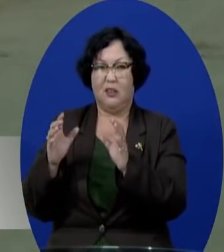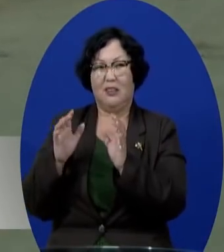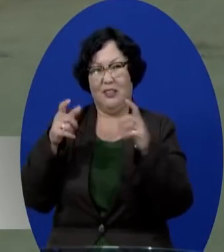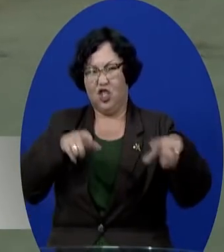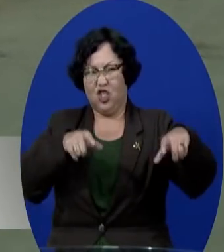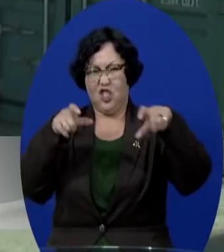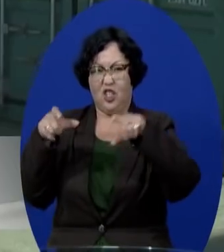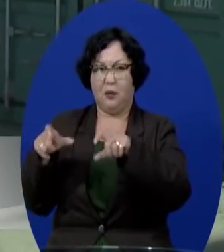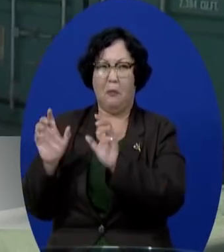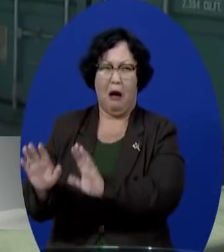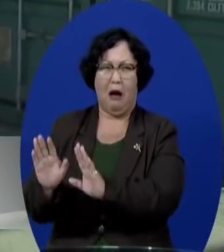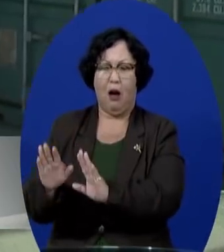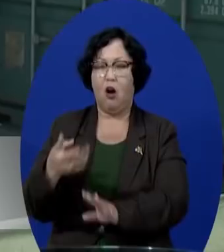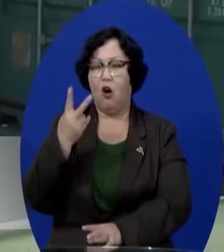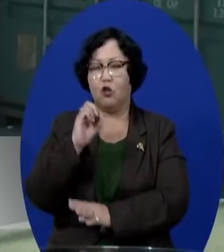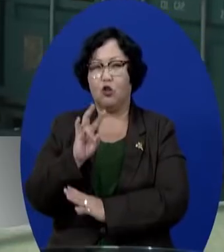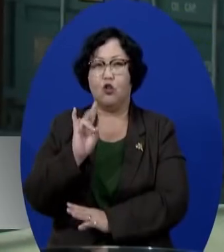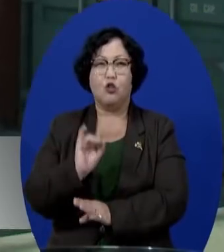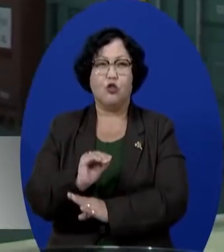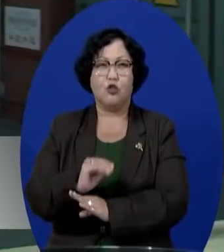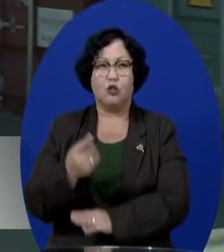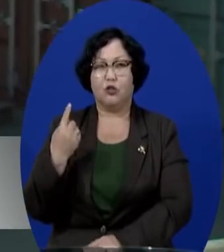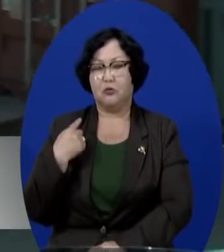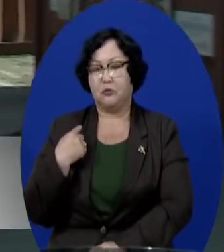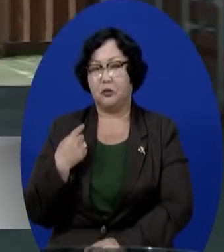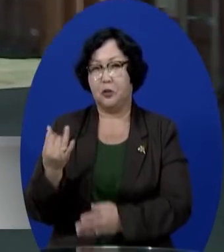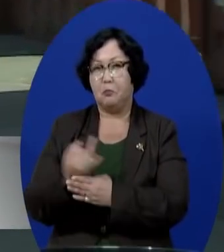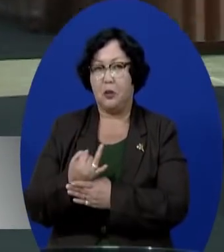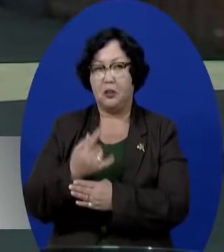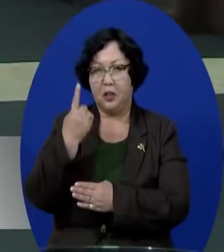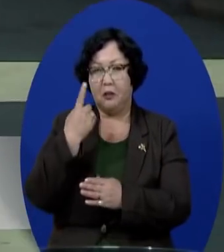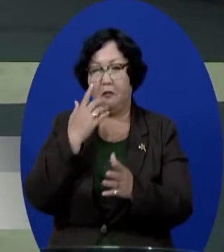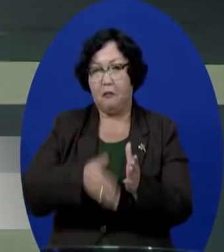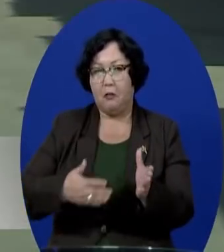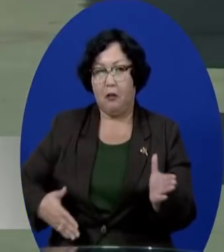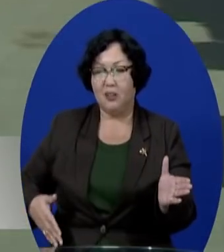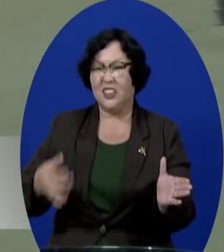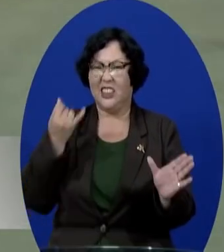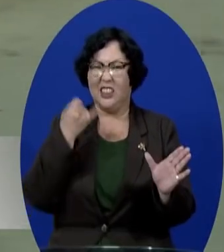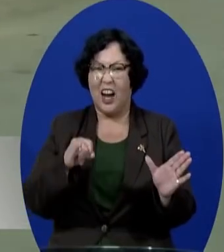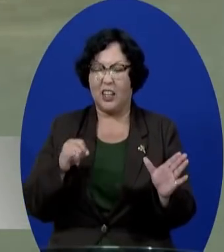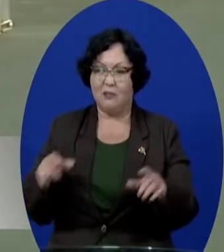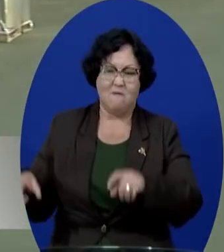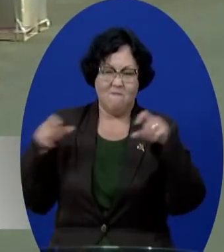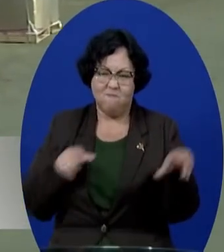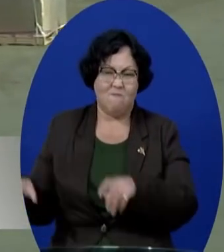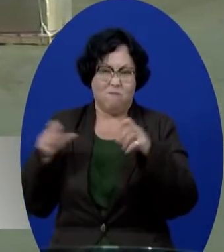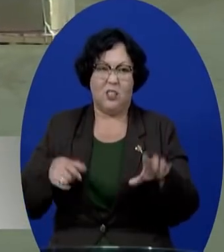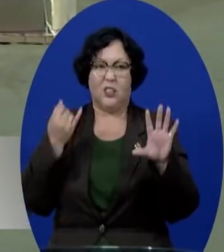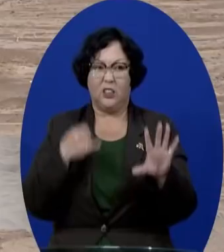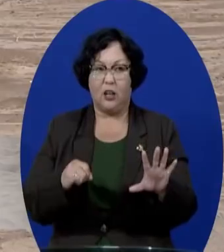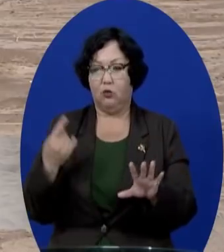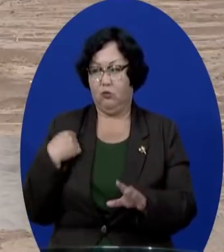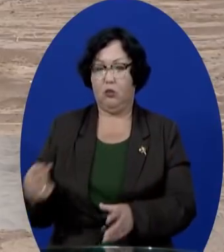үг. 20-ний өдөр буюу өчигдөр танжийн боомтоос ачигдсан импортын нэг галт тэрэгт 60 чингэлэг замын үд хилийн боомтоор орж